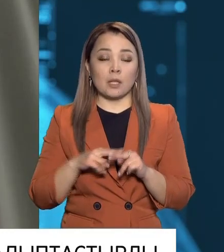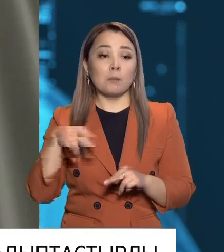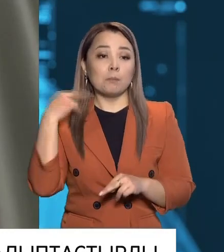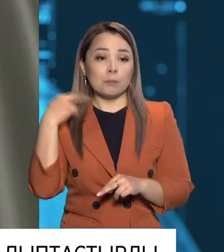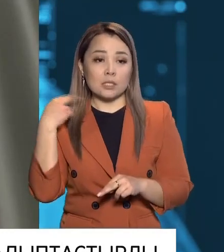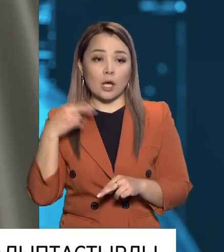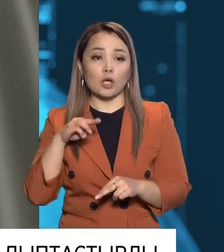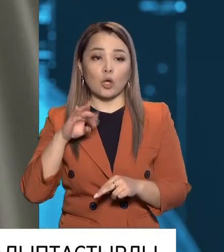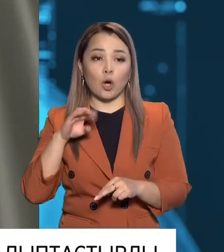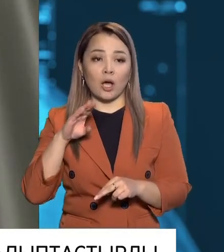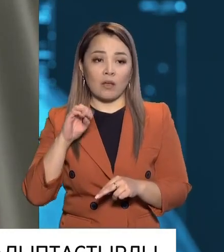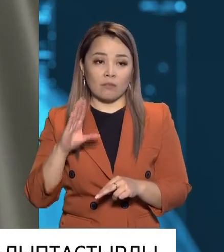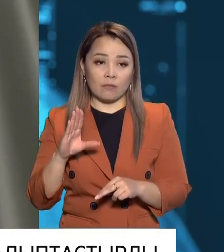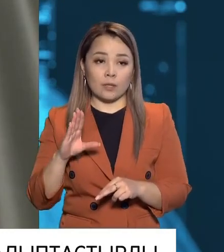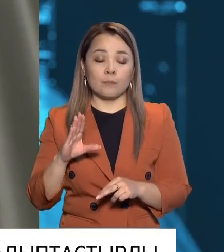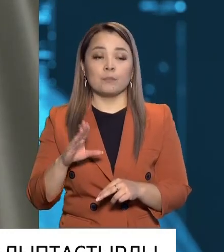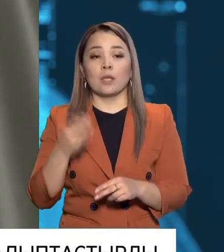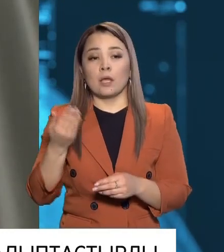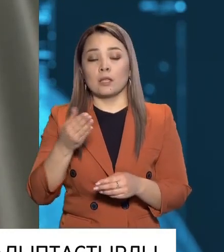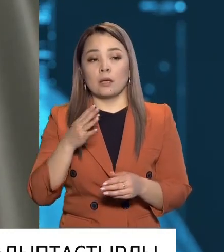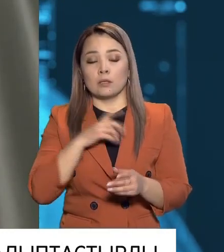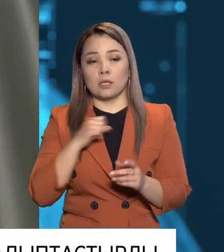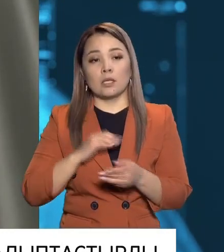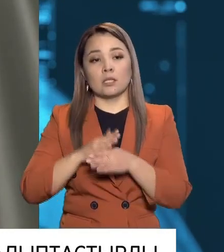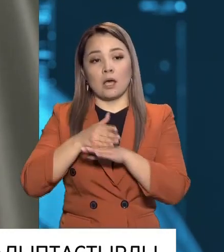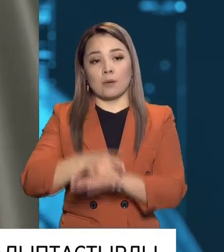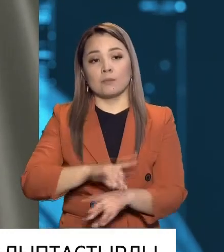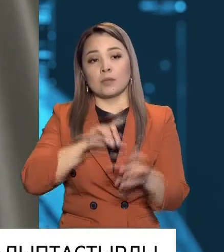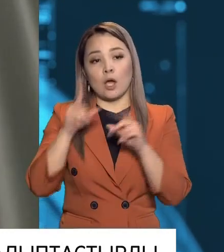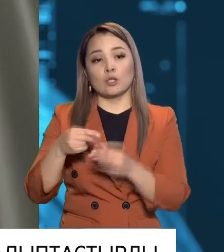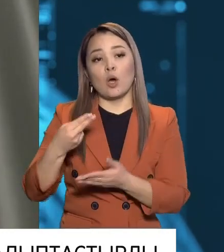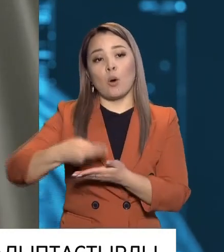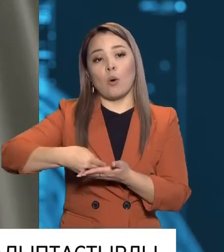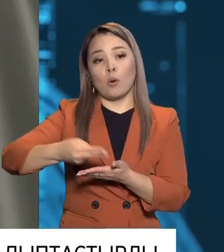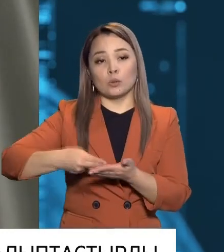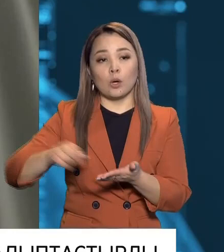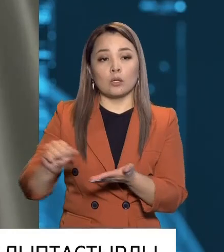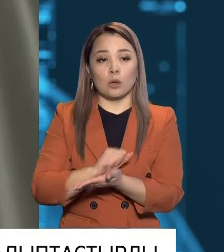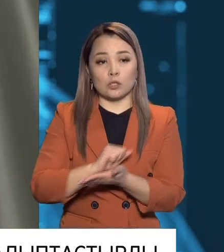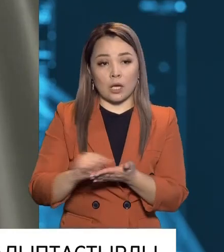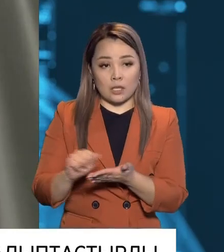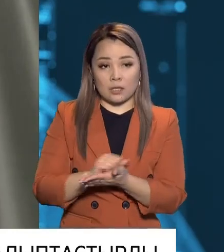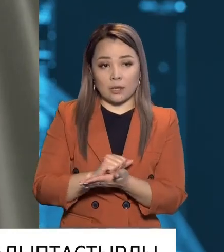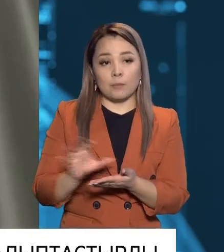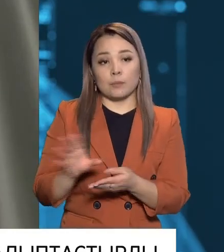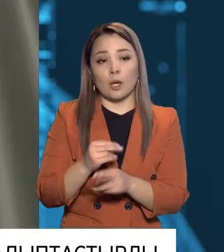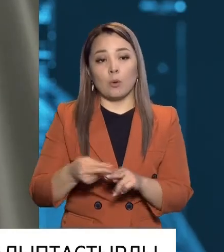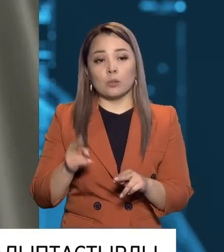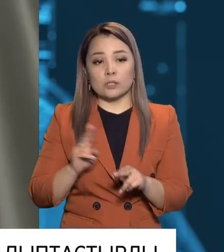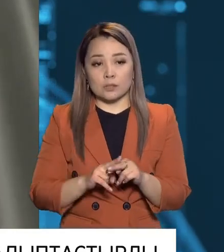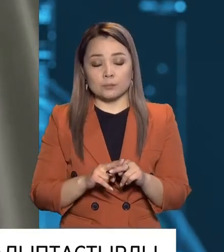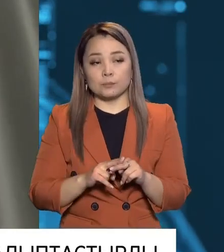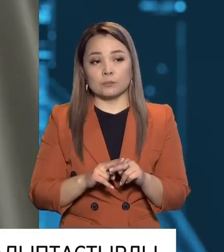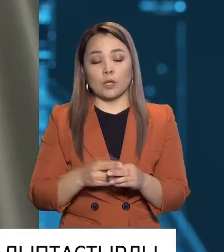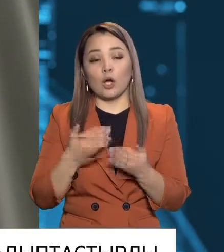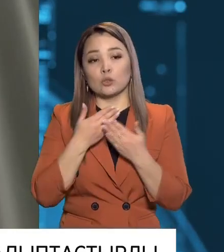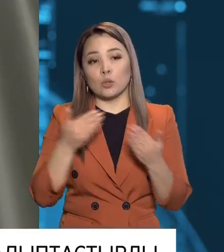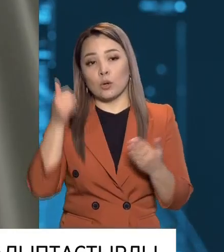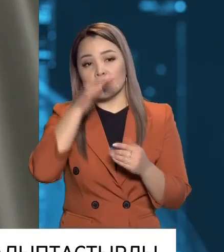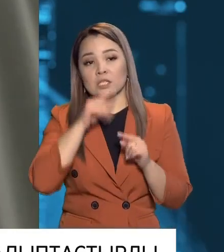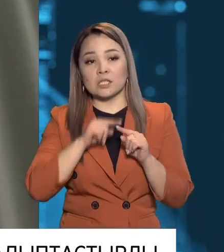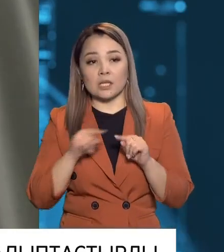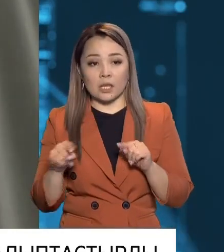президент Тоқаевтың Кремльге сапар барысында қол қойылған құжаттар осы соңғы